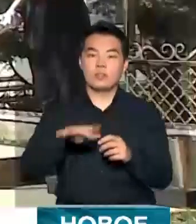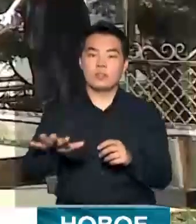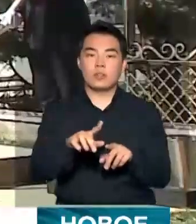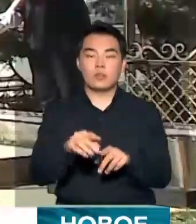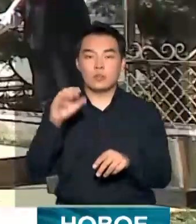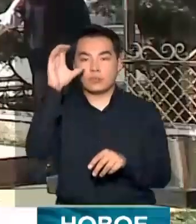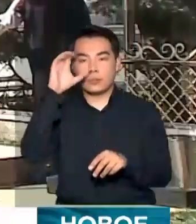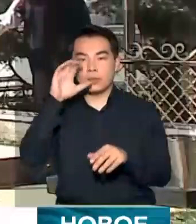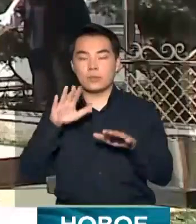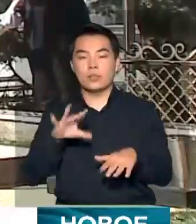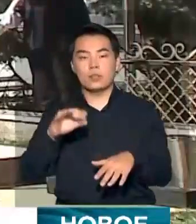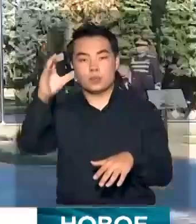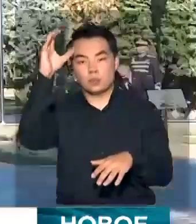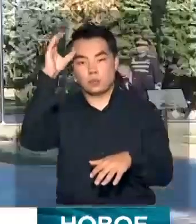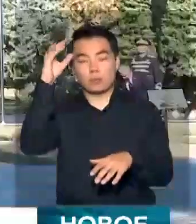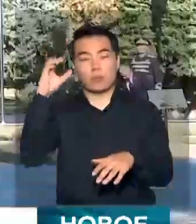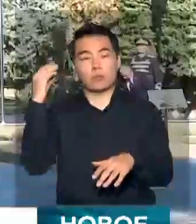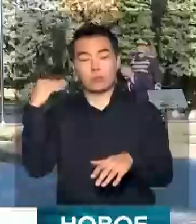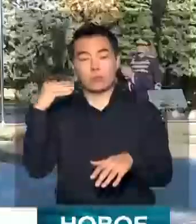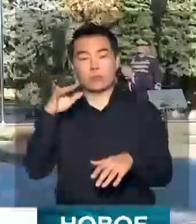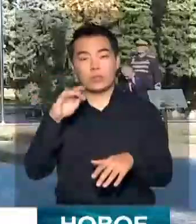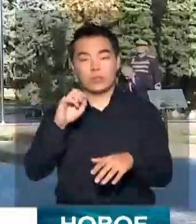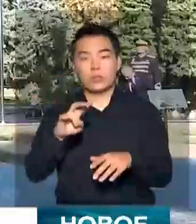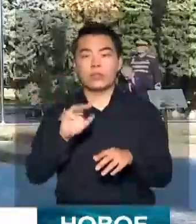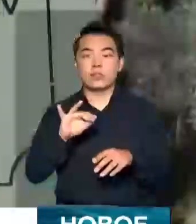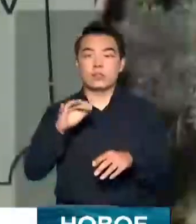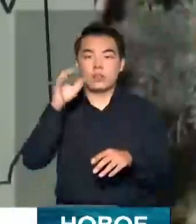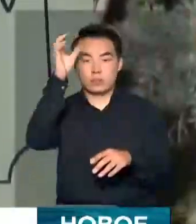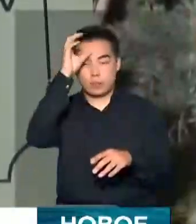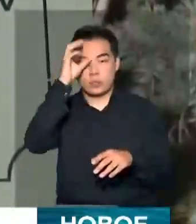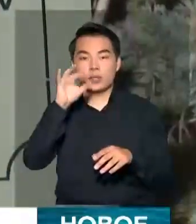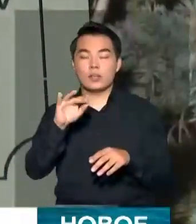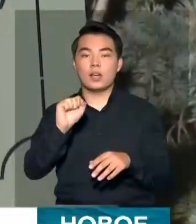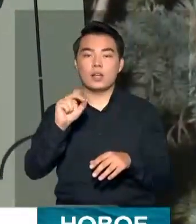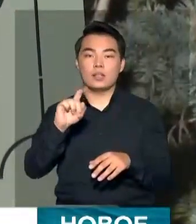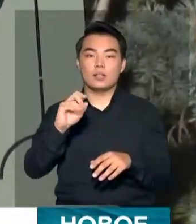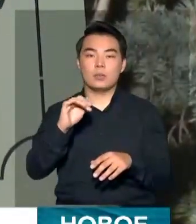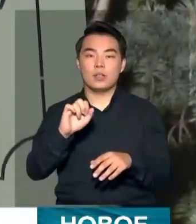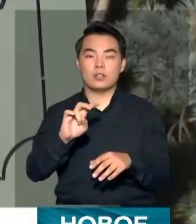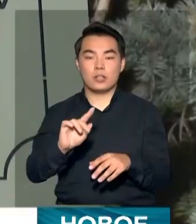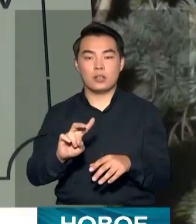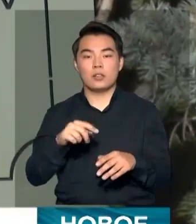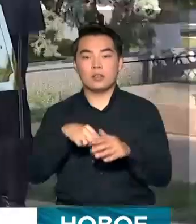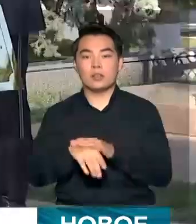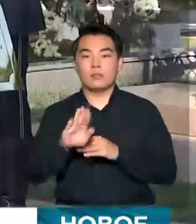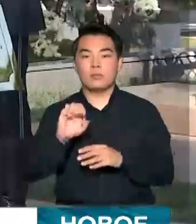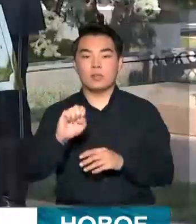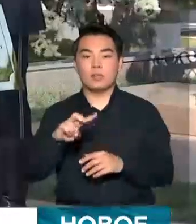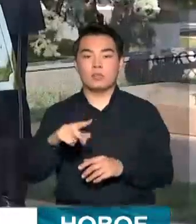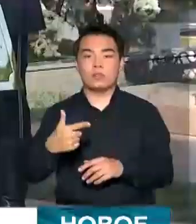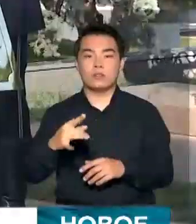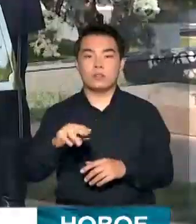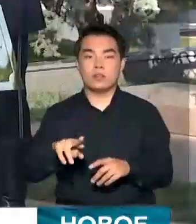также в Туркестане, в столицах Турции, Азербайджана, Туркменистана, Кыргызстана и Венгрии. Мероприятие